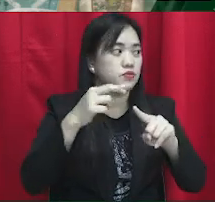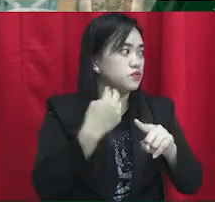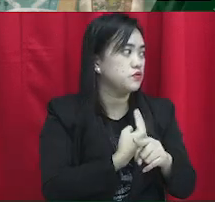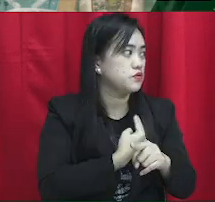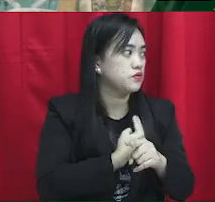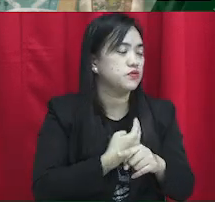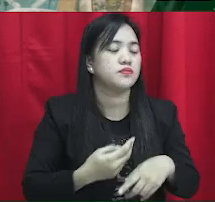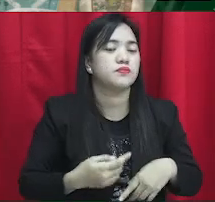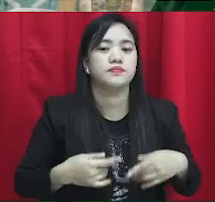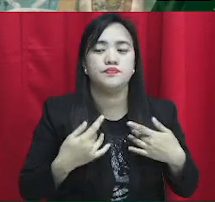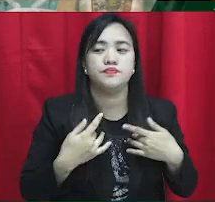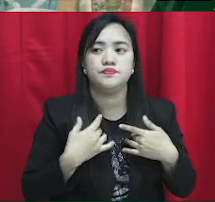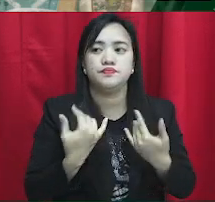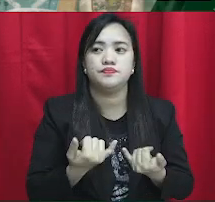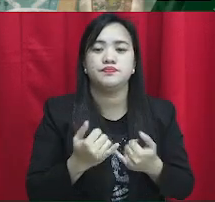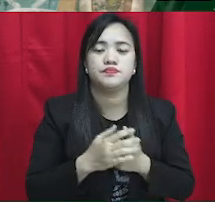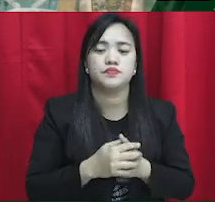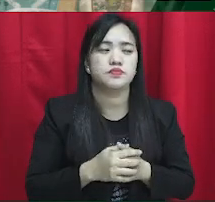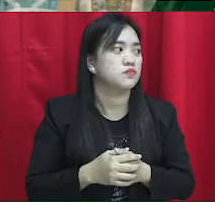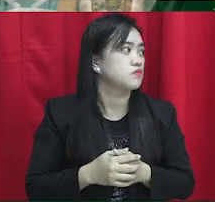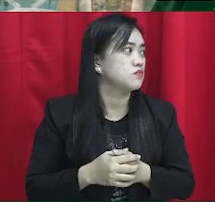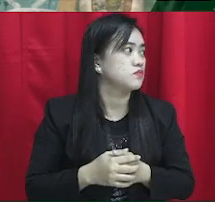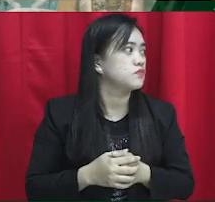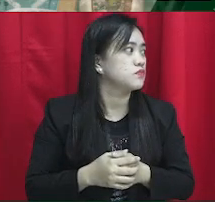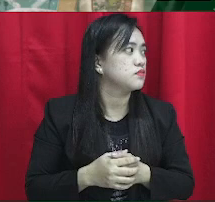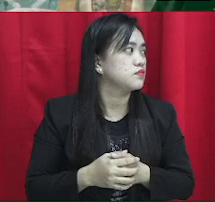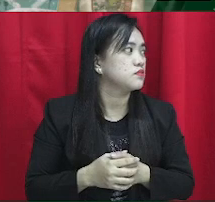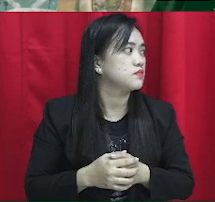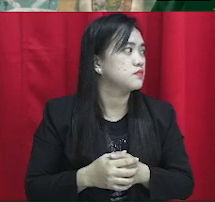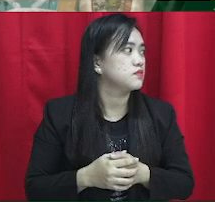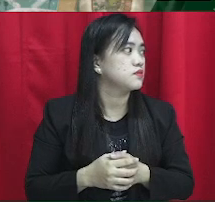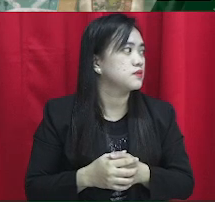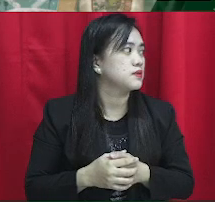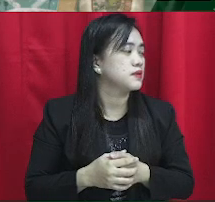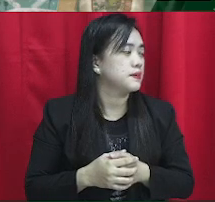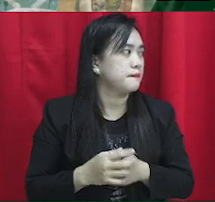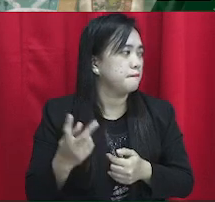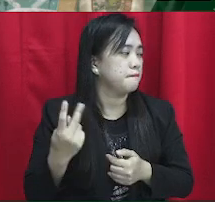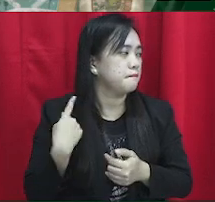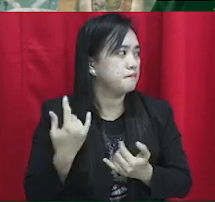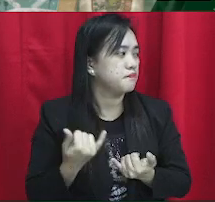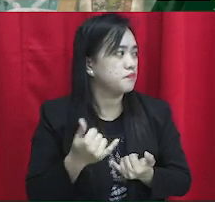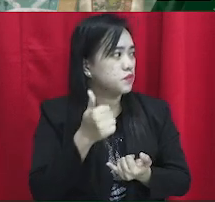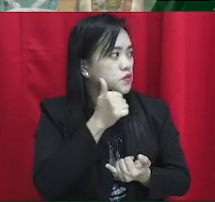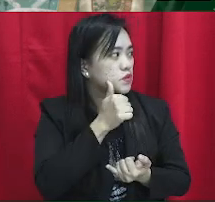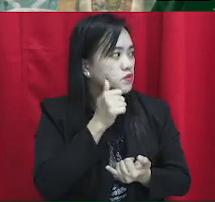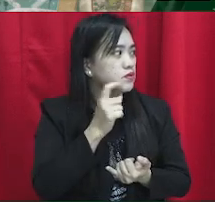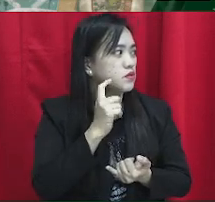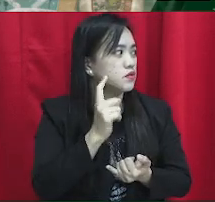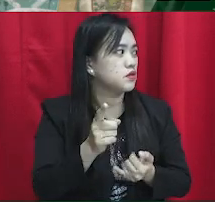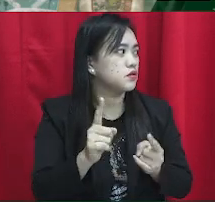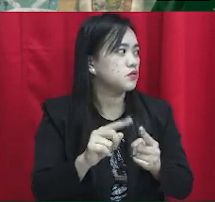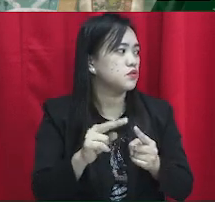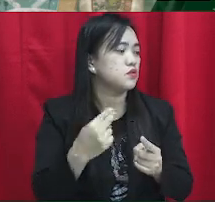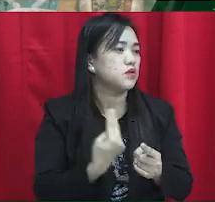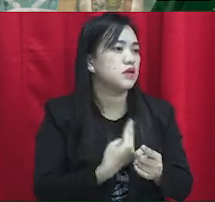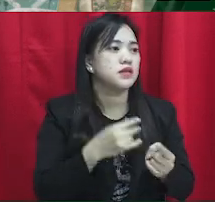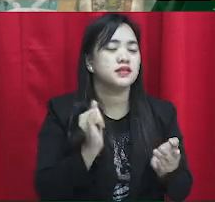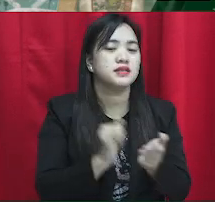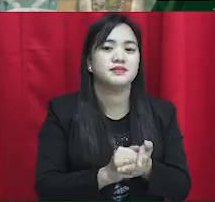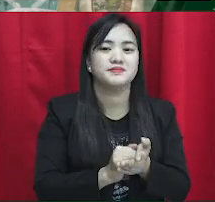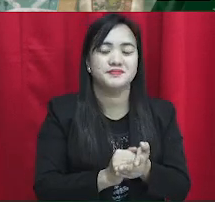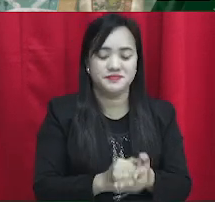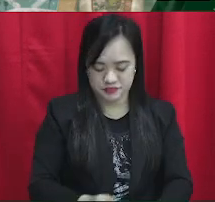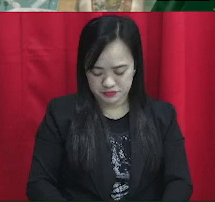Talaga, sir, ha, ito, ina-announce ko. Para sinasabi mo, hindi ka naman bulag. At saka nasa Lalabog, shout out. Sir,